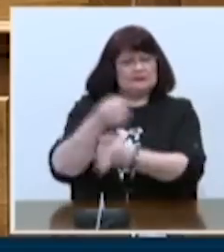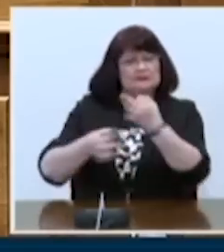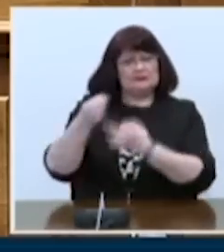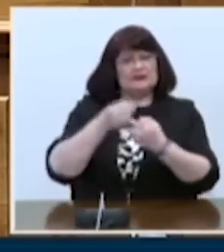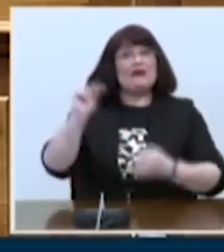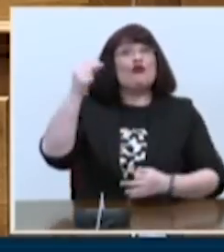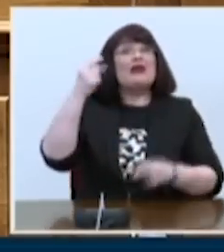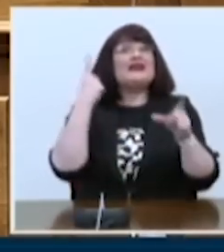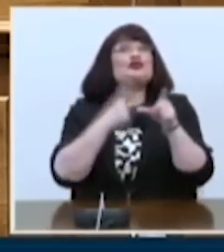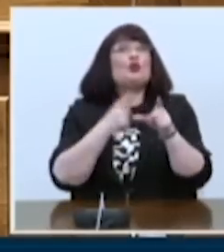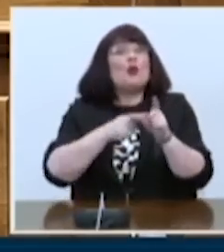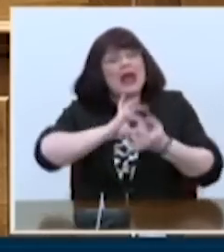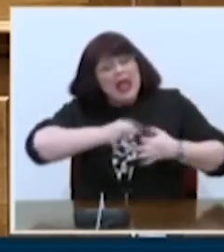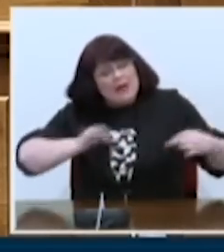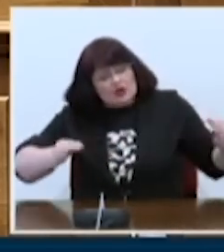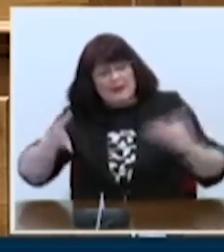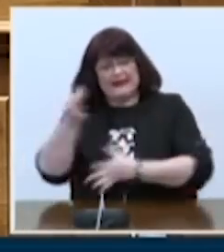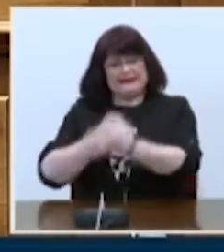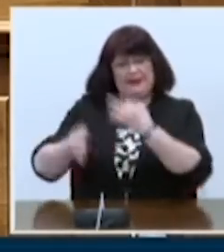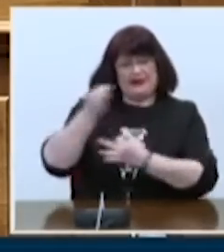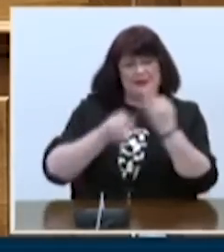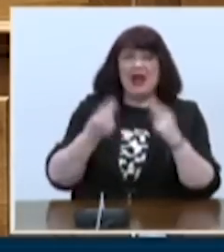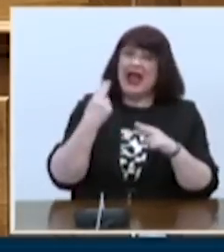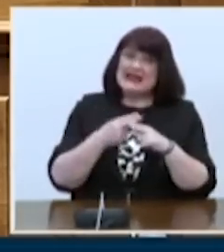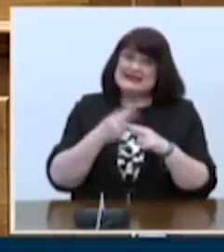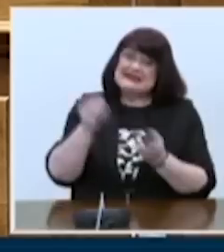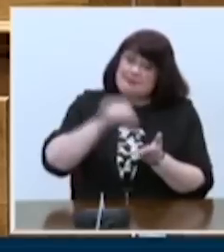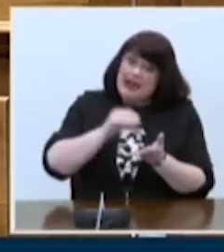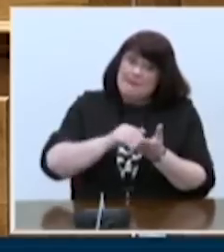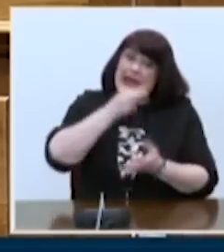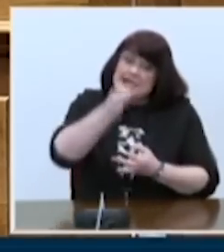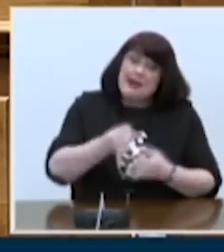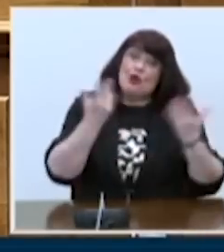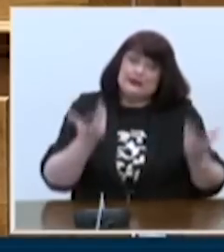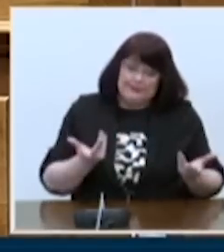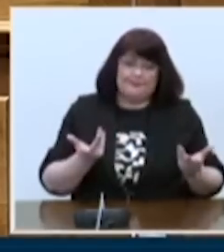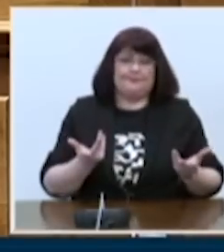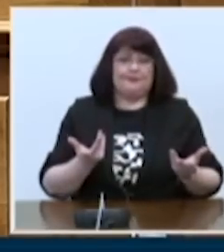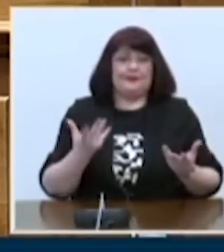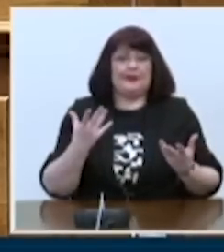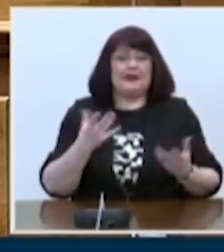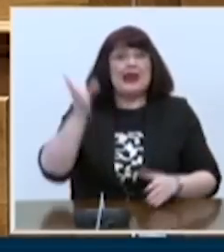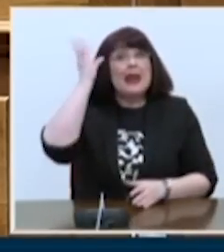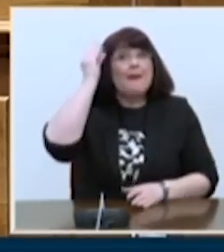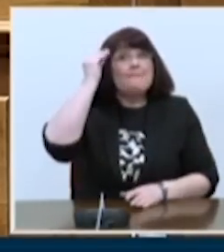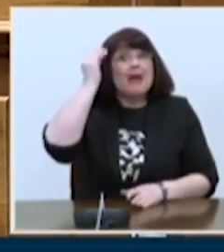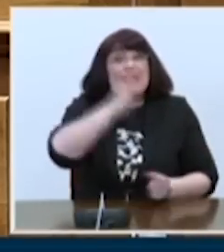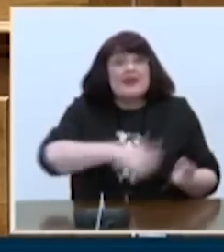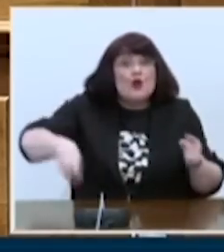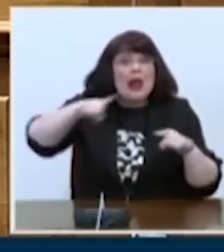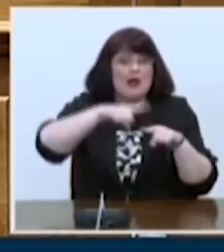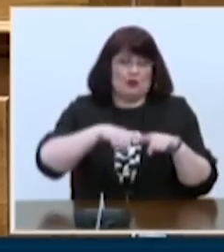του ΚΚΕ, όμως αξίζει να το επαναλάβουμε ακόμα μια φορά για να το μάθει όλος ο ελληνικός